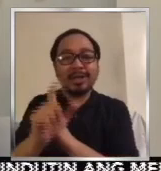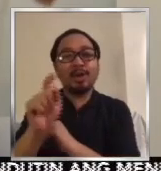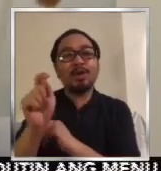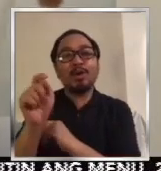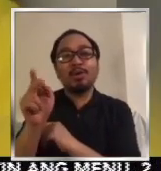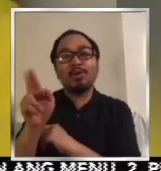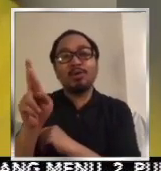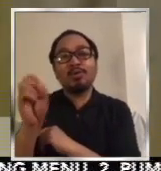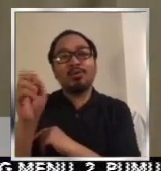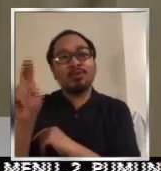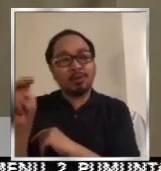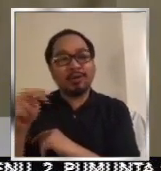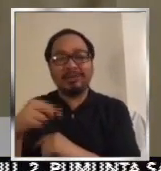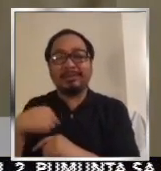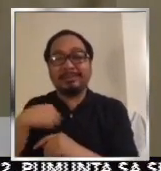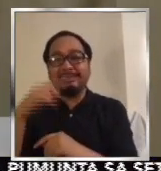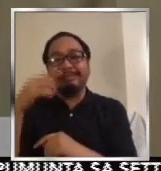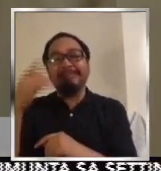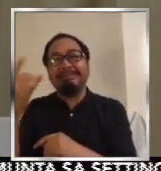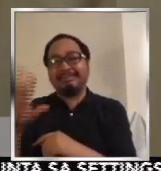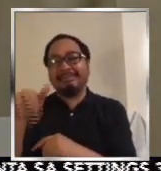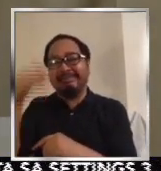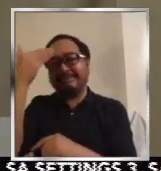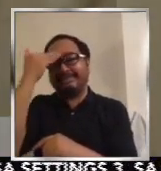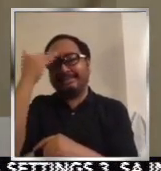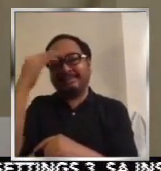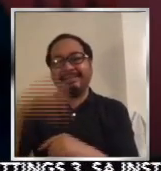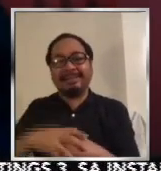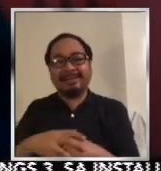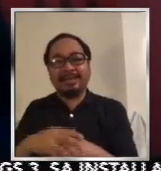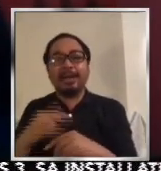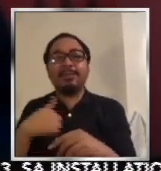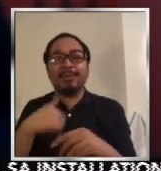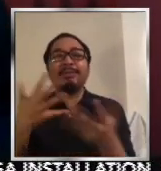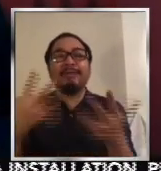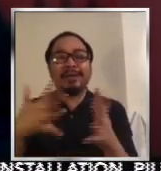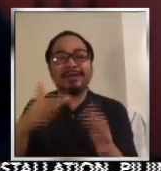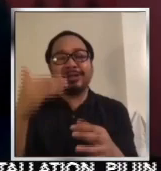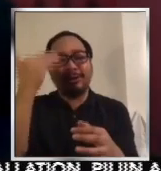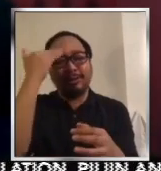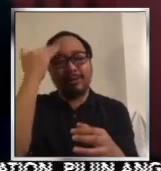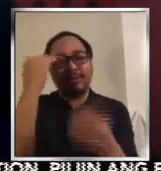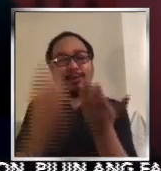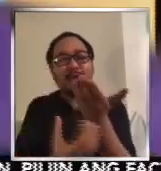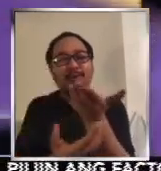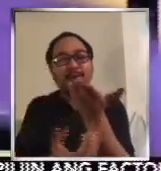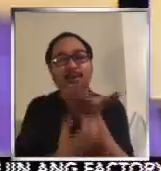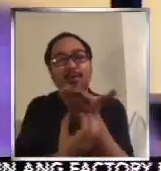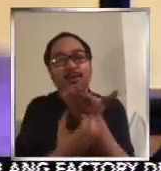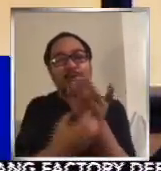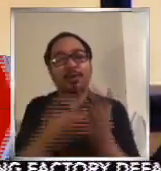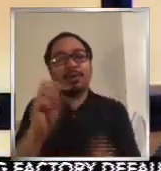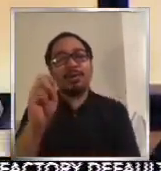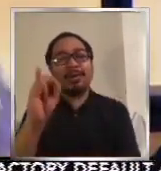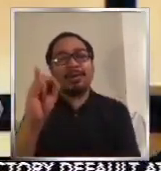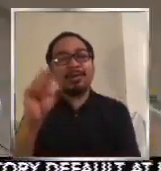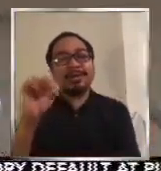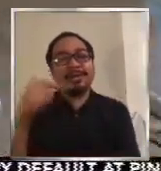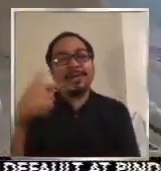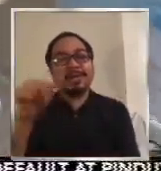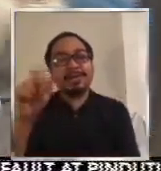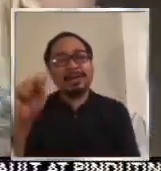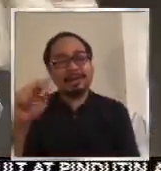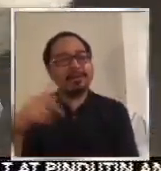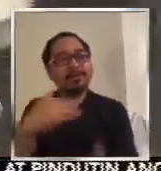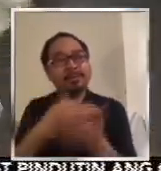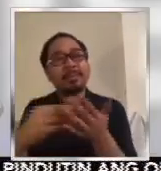actually. Nakapagluto po ako ng sinigang. Pero yung ano po, yung tuna pesto. Para naman sa mga fans na